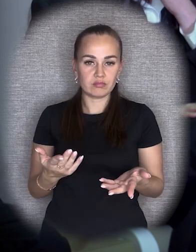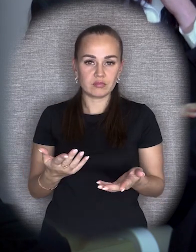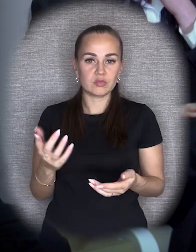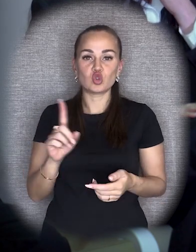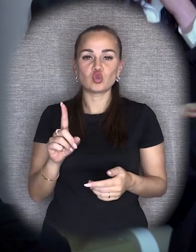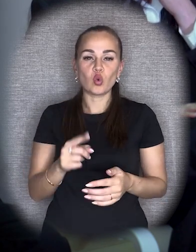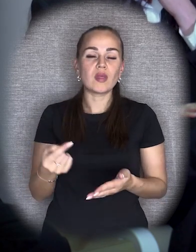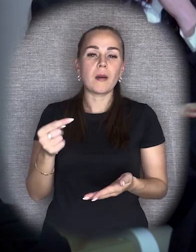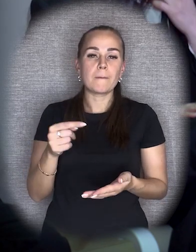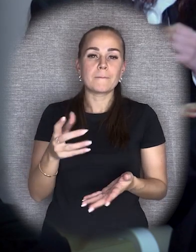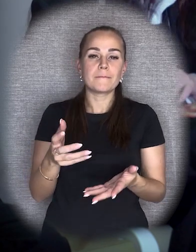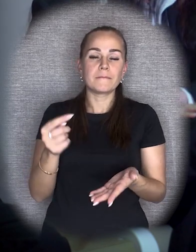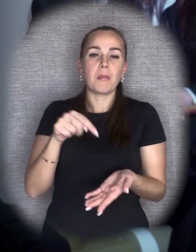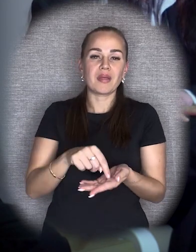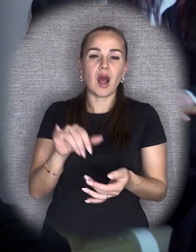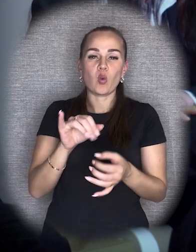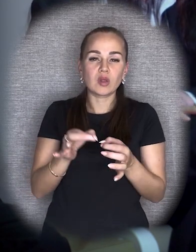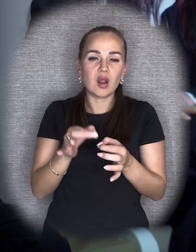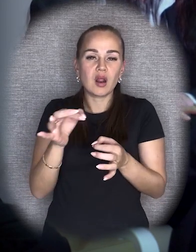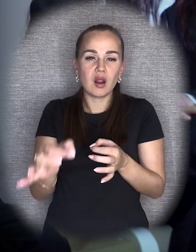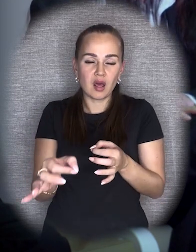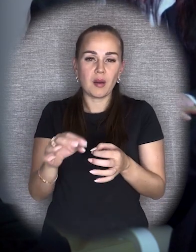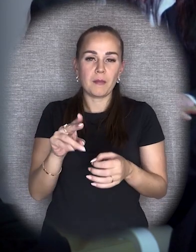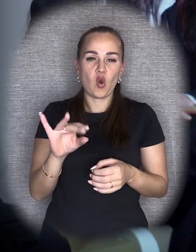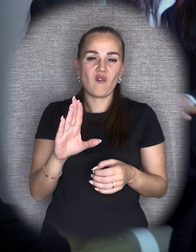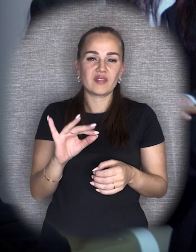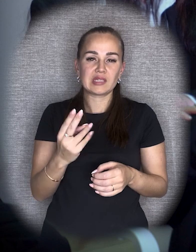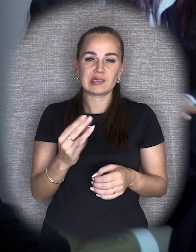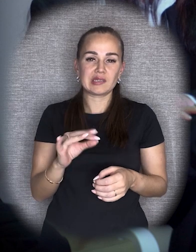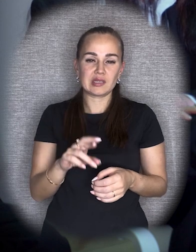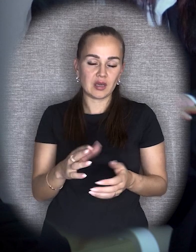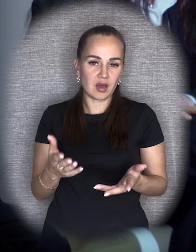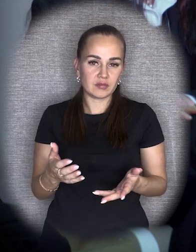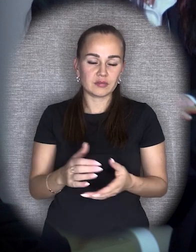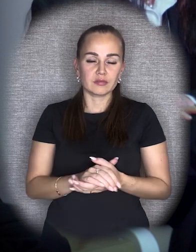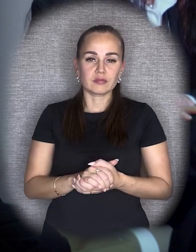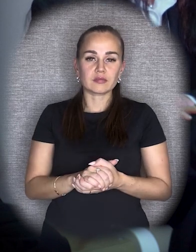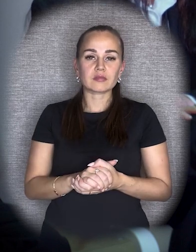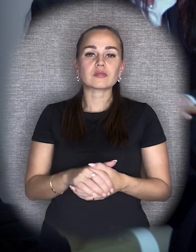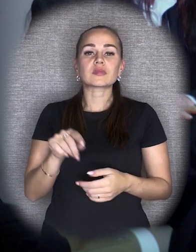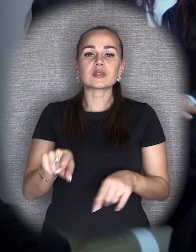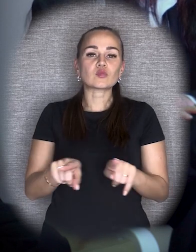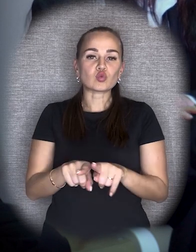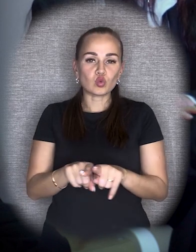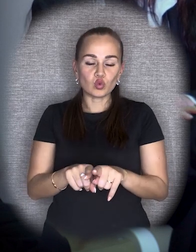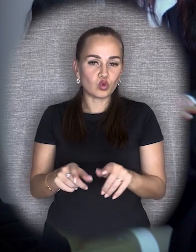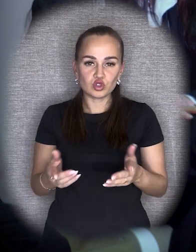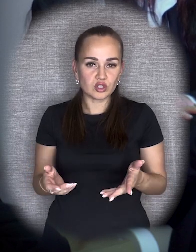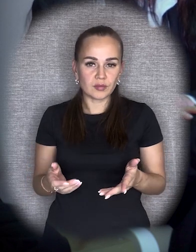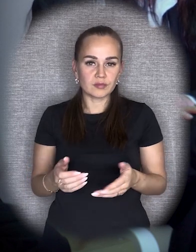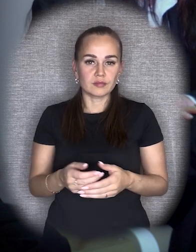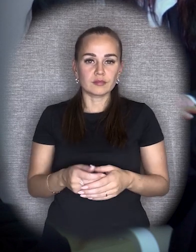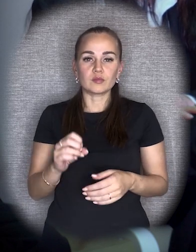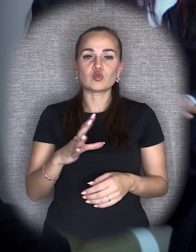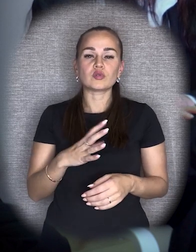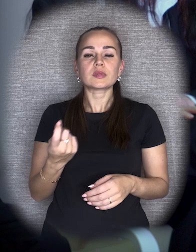попадало, опять же, в какой-то провинциальный архив, опять же, не, это не уничижительное слово, там тоже недостаточно, может